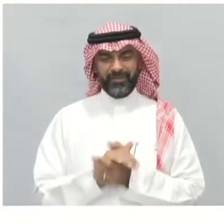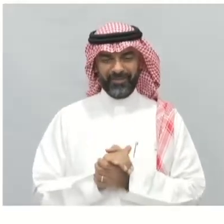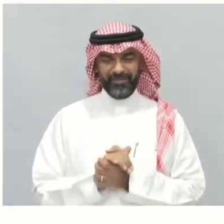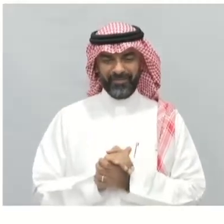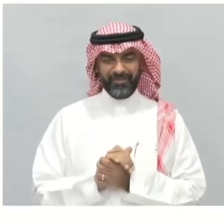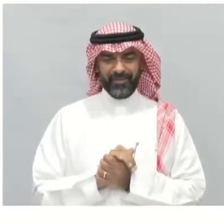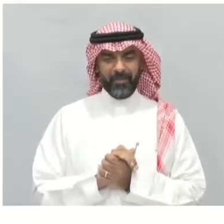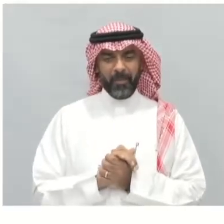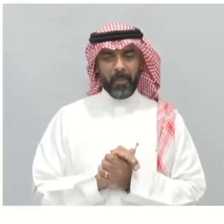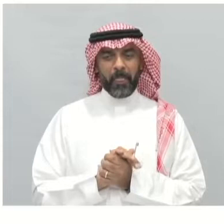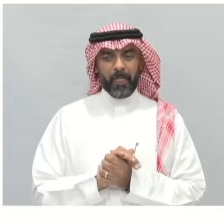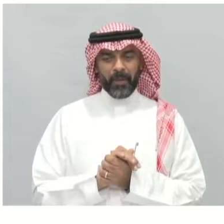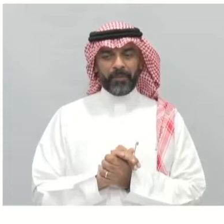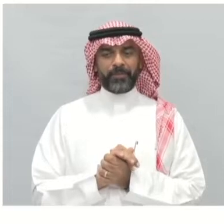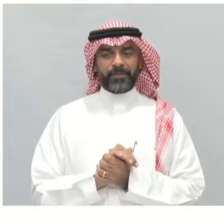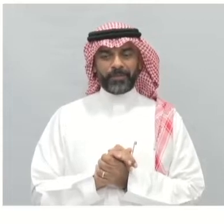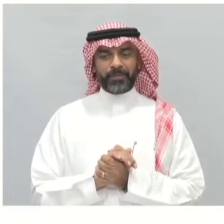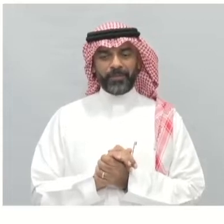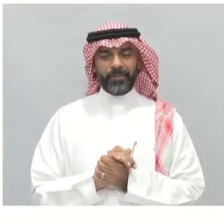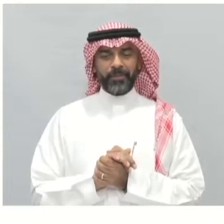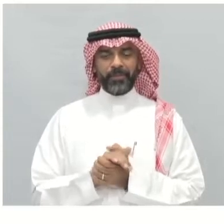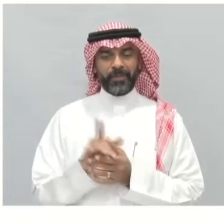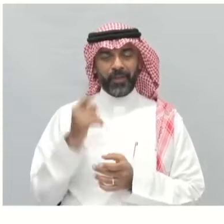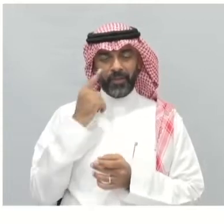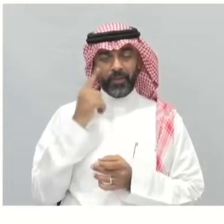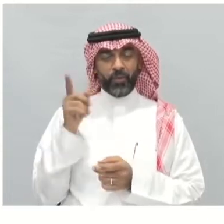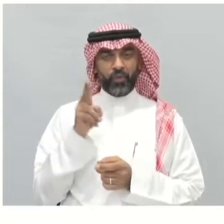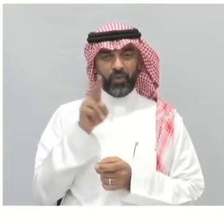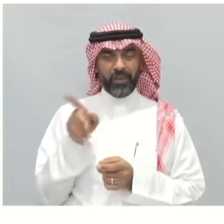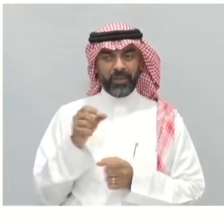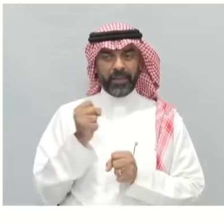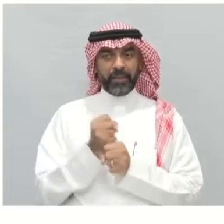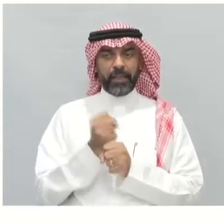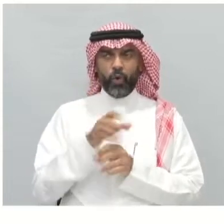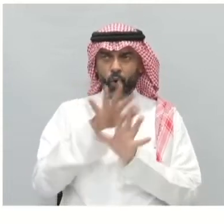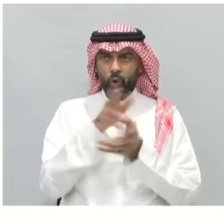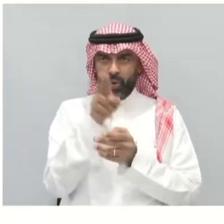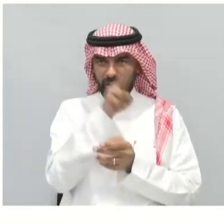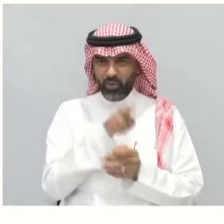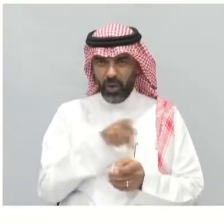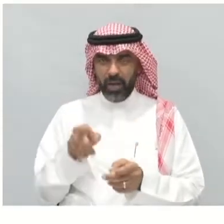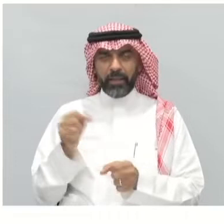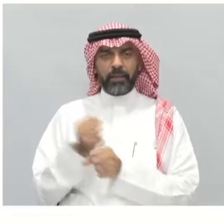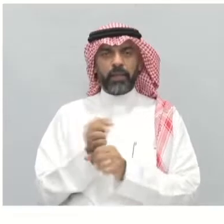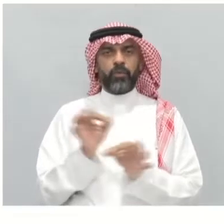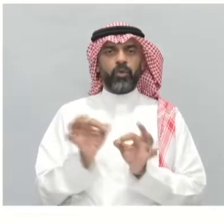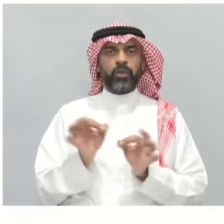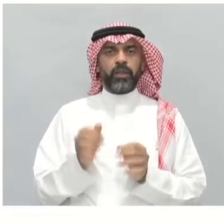اذا راح اليوم حسب ما قال لي الان استعمل خطه الاستدلال منطقي لحل المسائل التاليه